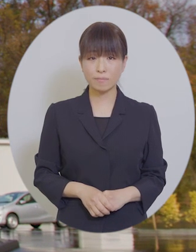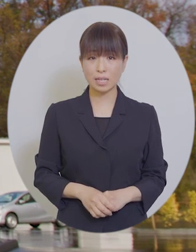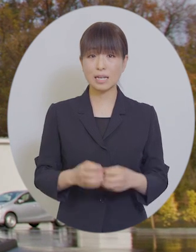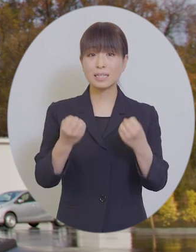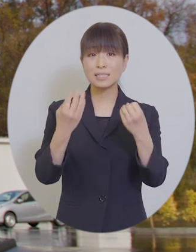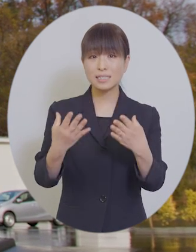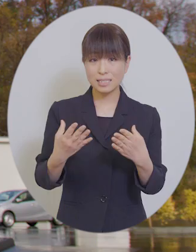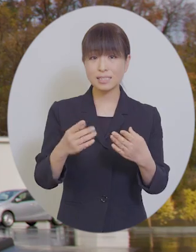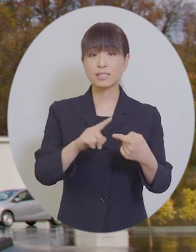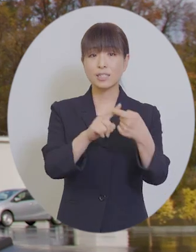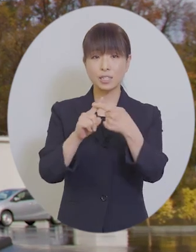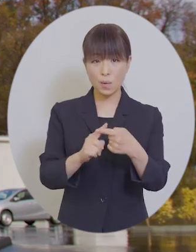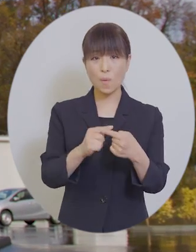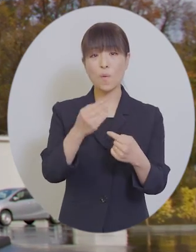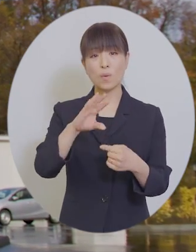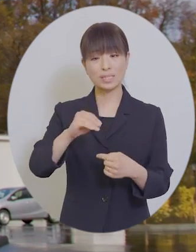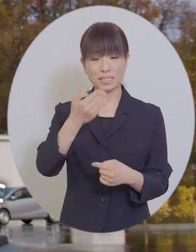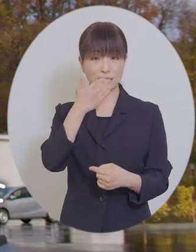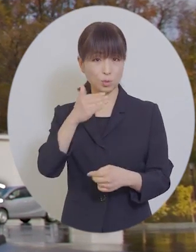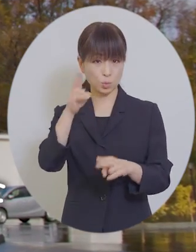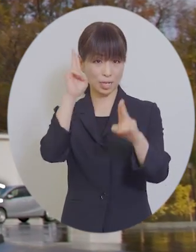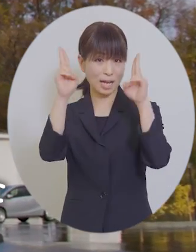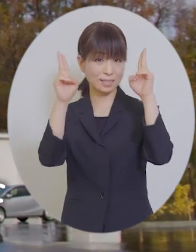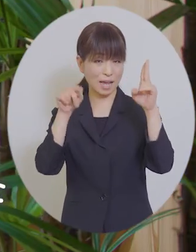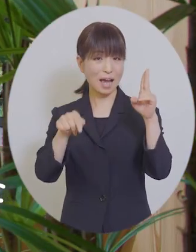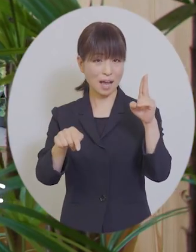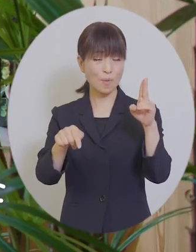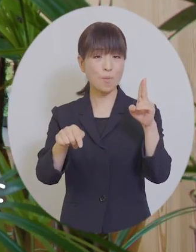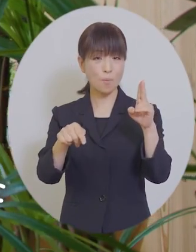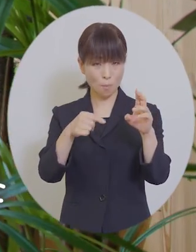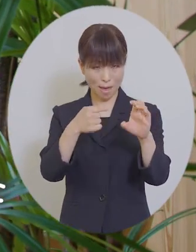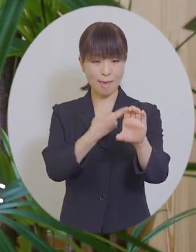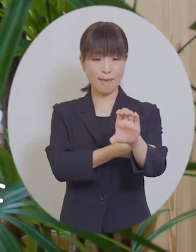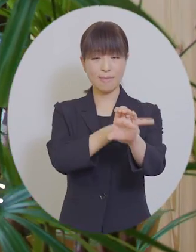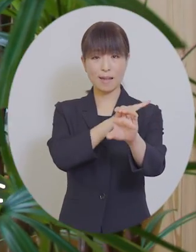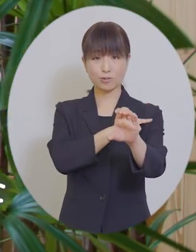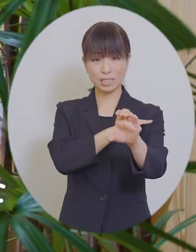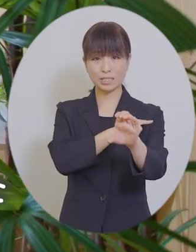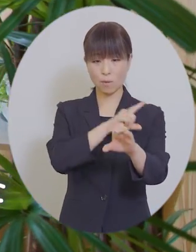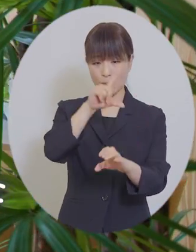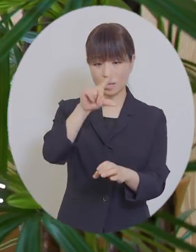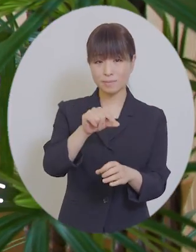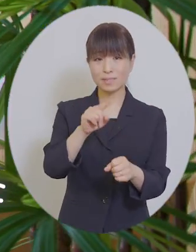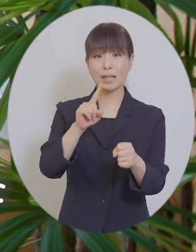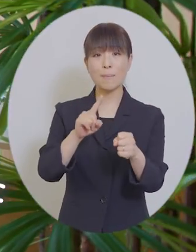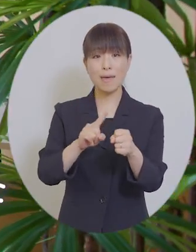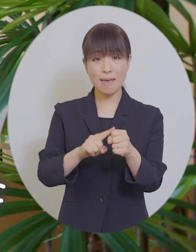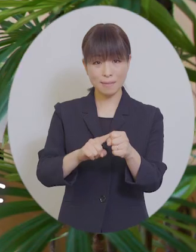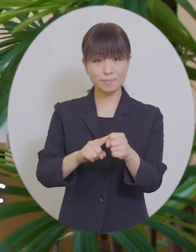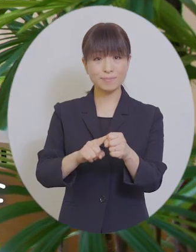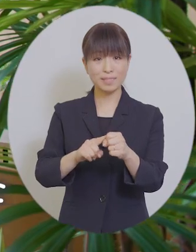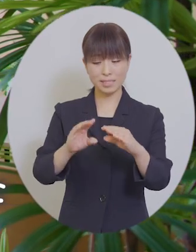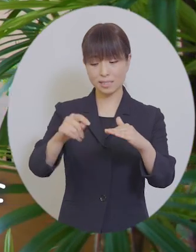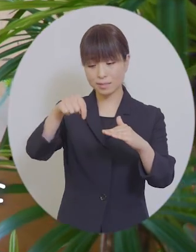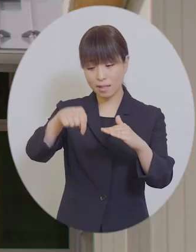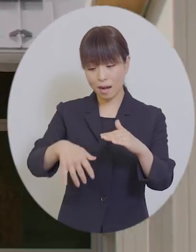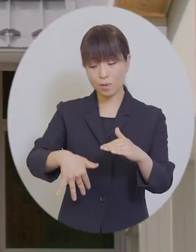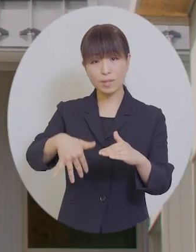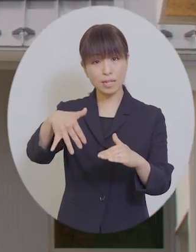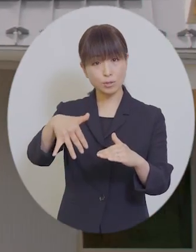新京地水株式会社では、省エネ技術として地中熱利用を取り入れました。